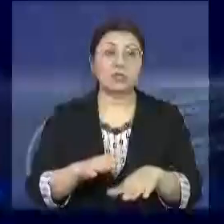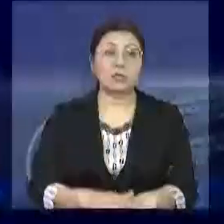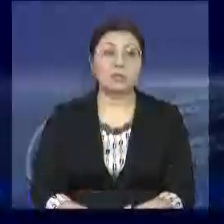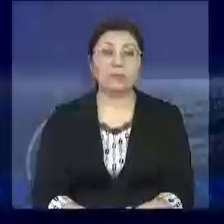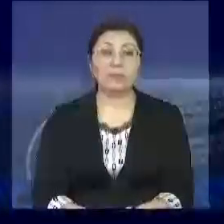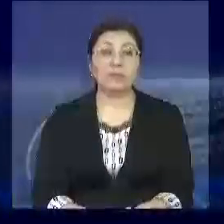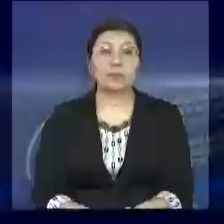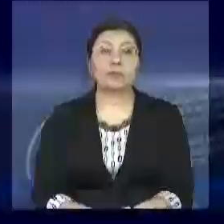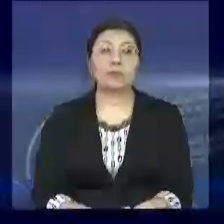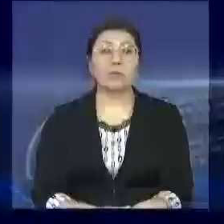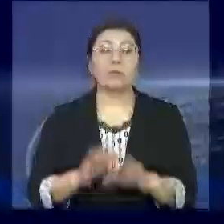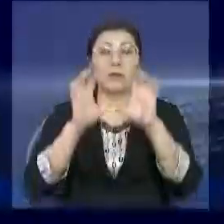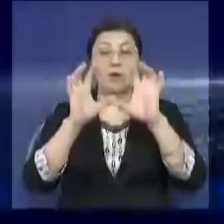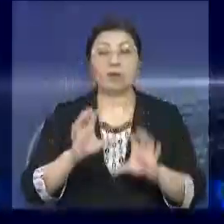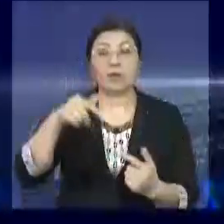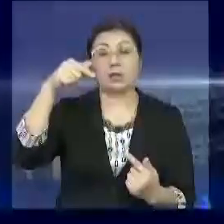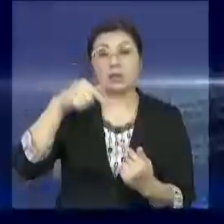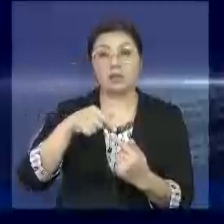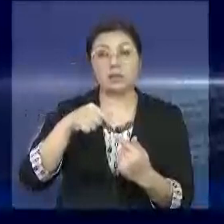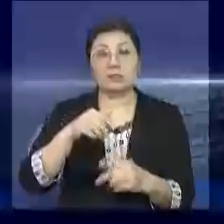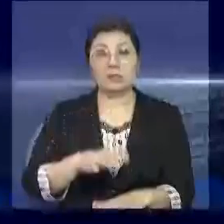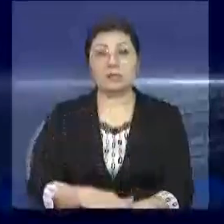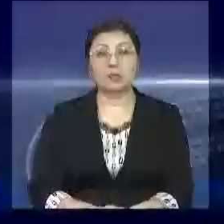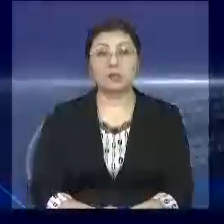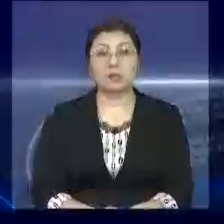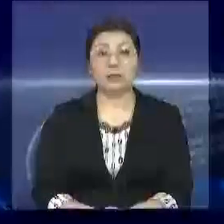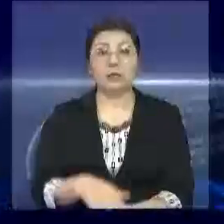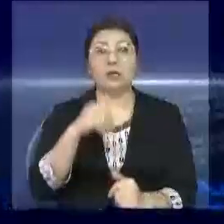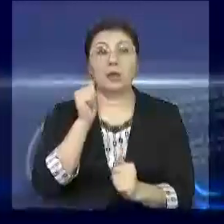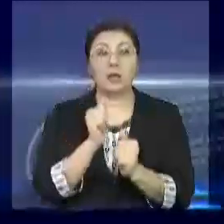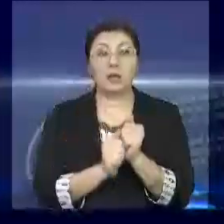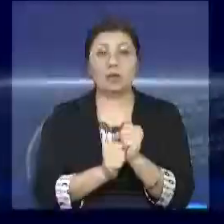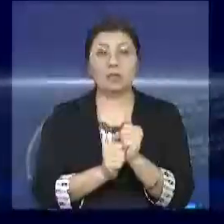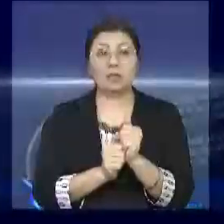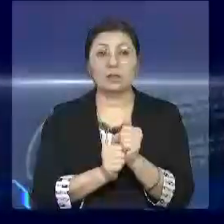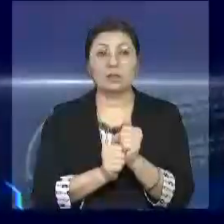Неке және отбасы туралы кодекстің талаптарына сәйкес, әр